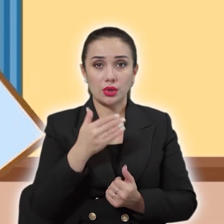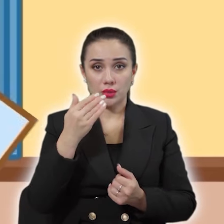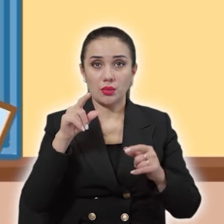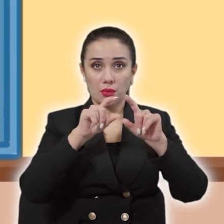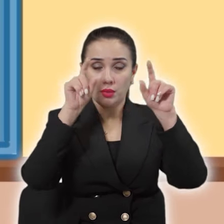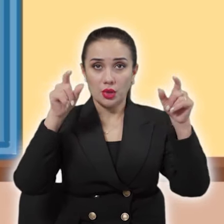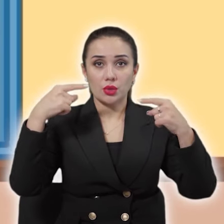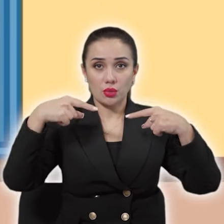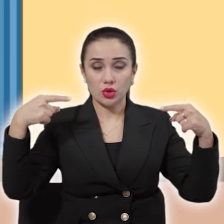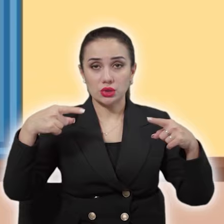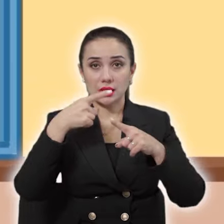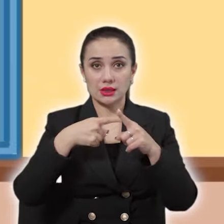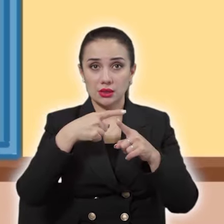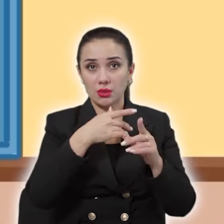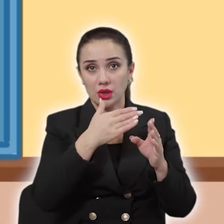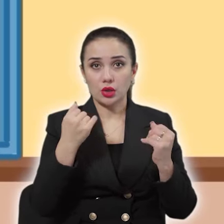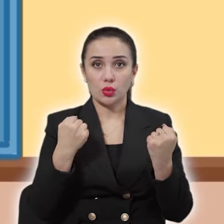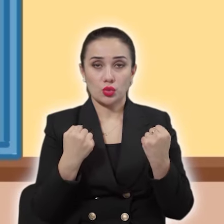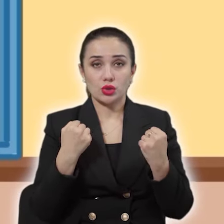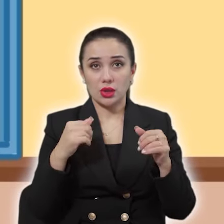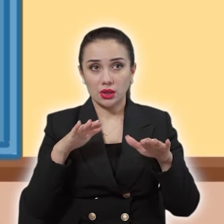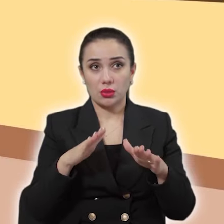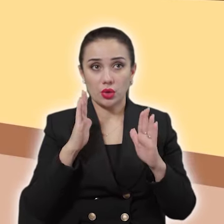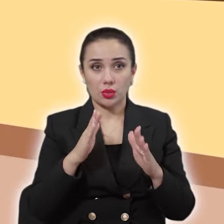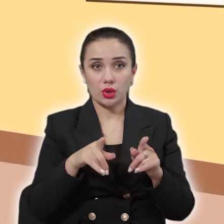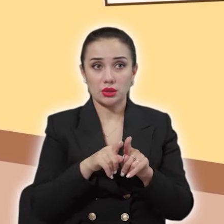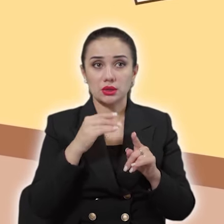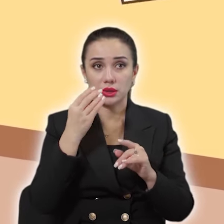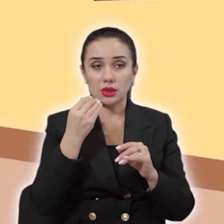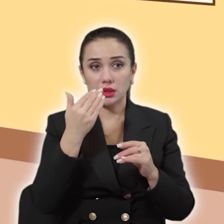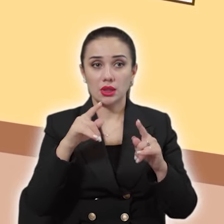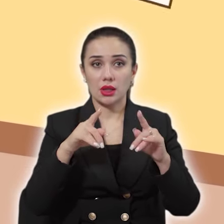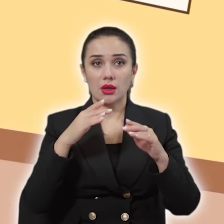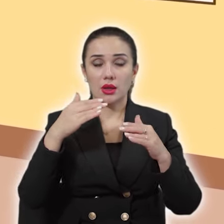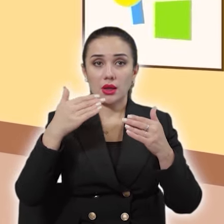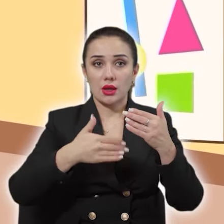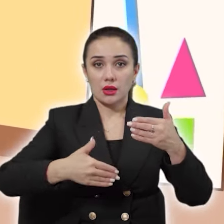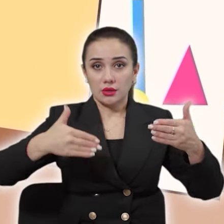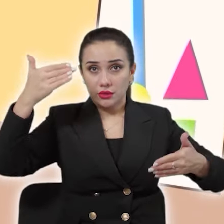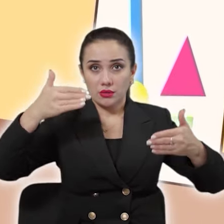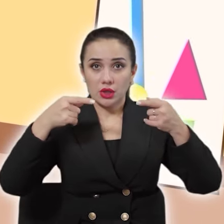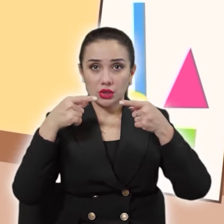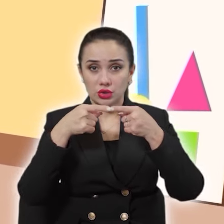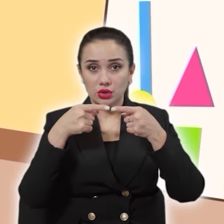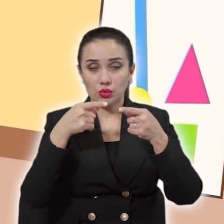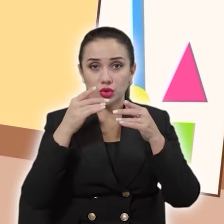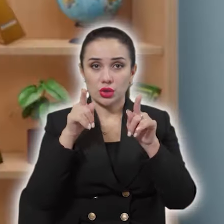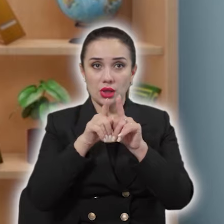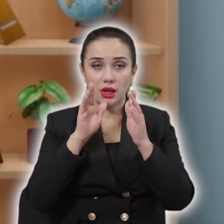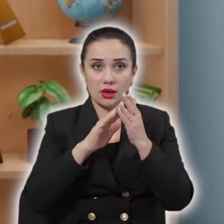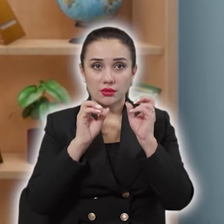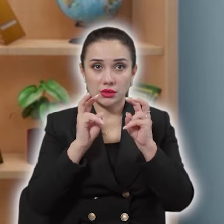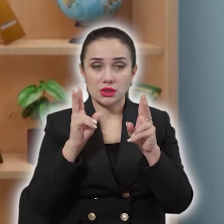bu joy binoni boshqa qismlariga qaraganda mustahkamroq bo'ladi. Yanachi, devorning ichki burchaklari ham xavfsiz